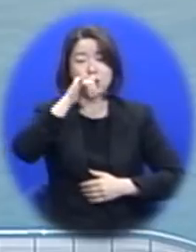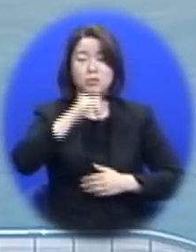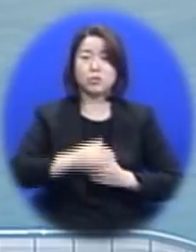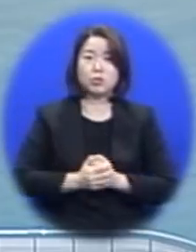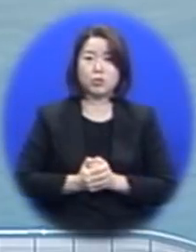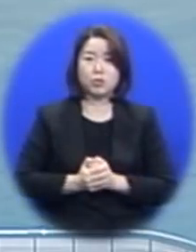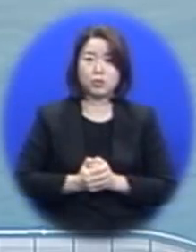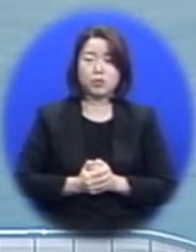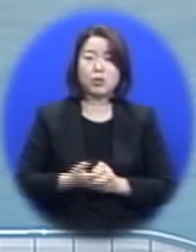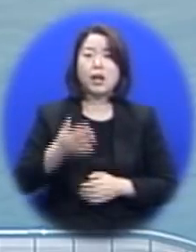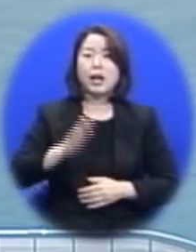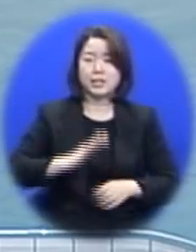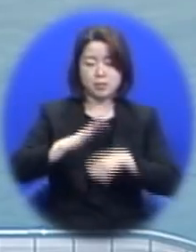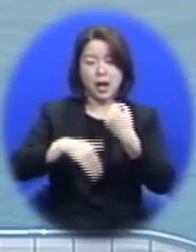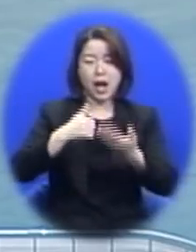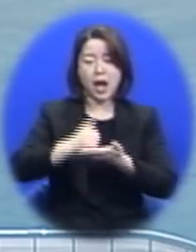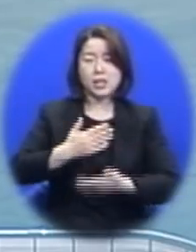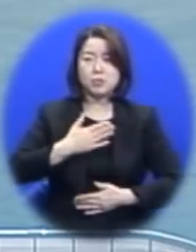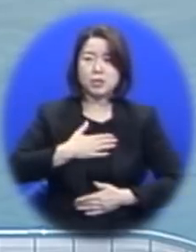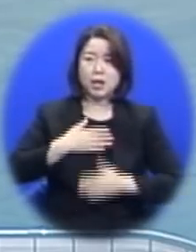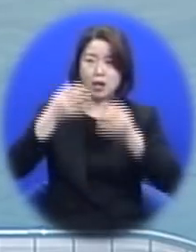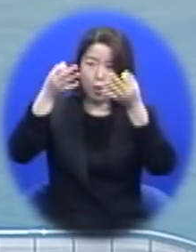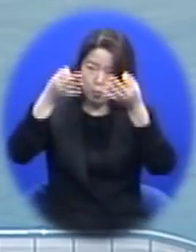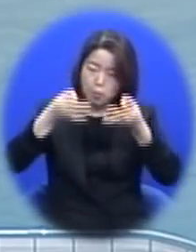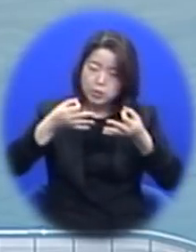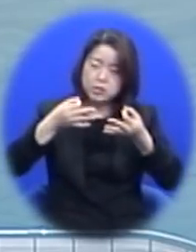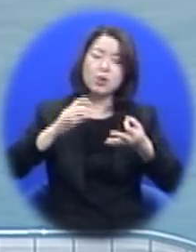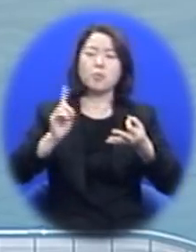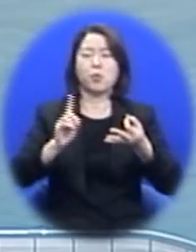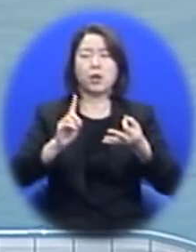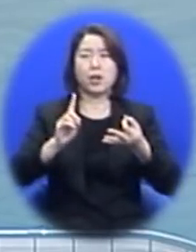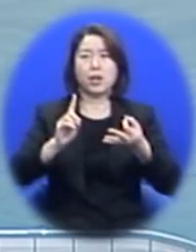하나님이 나를 어떻게 보실까에 대해서는 전혀 모르는 사람이에요.